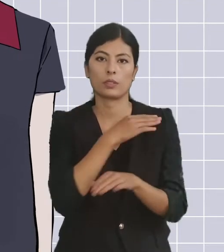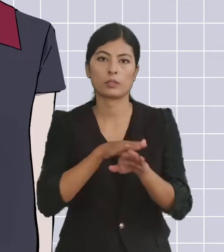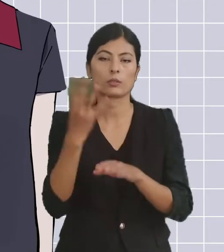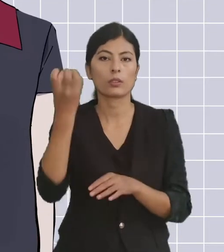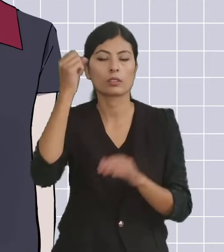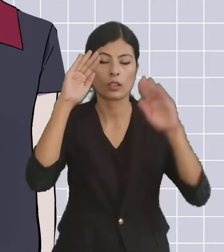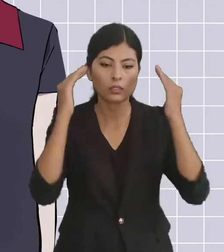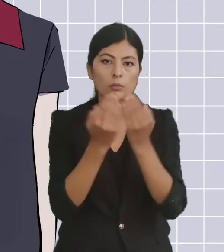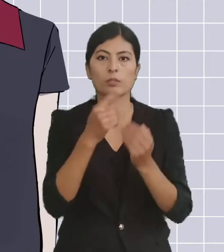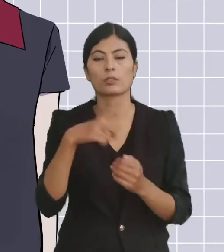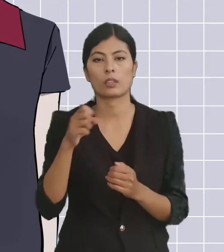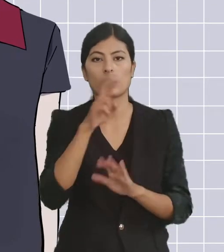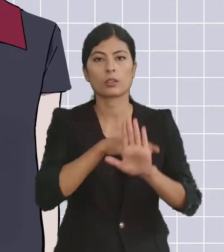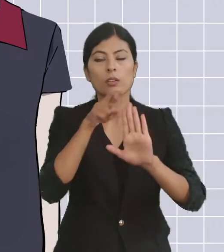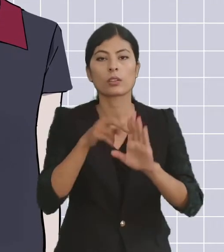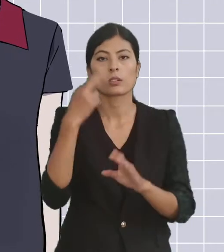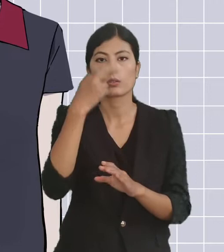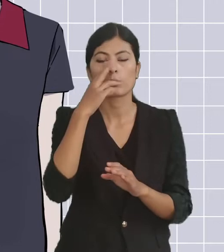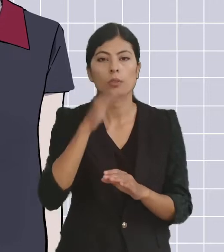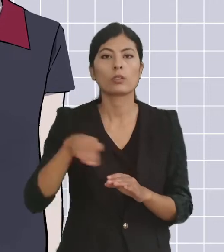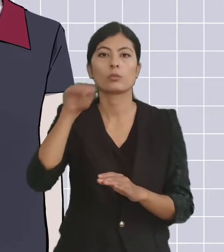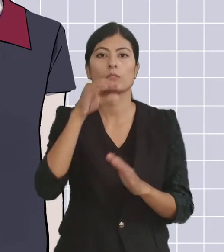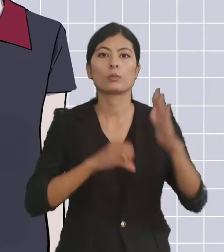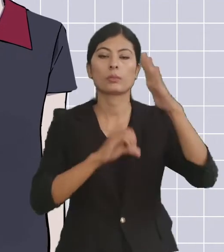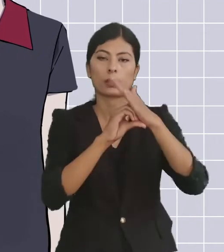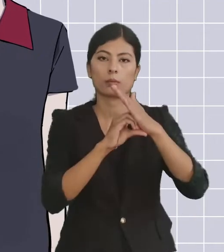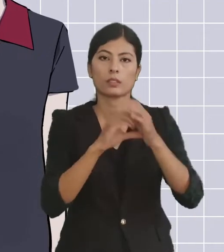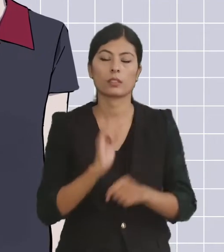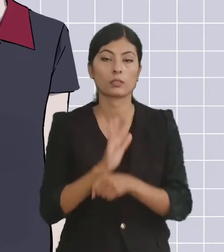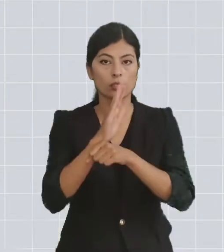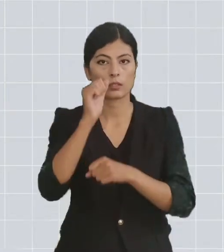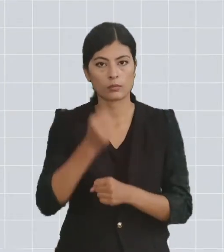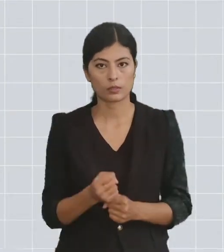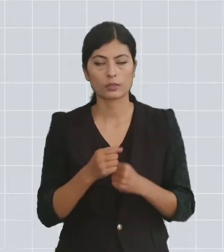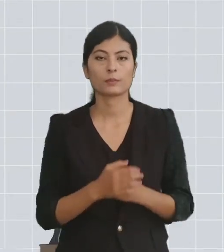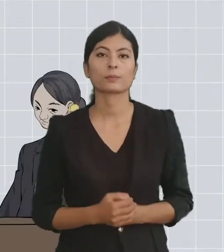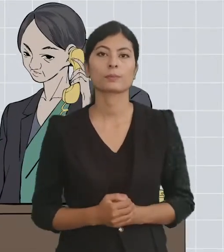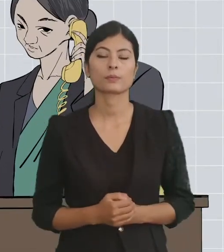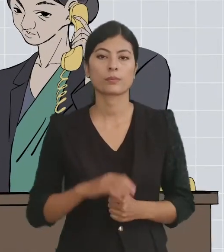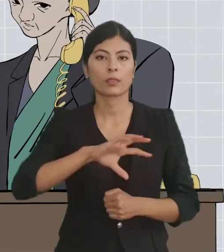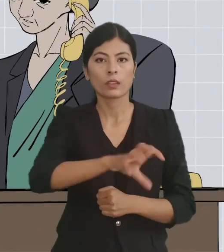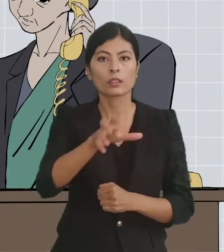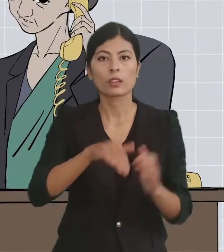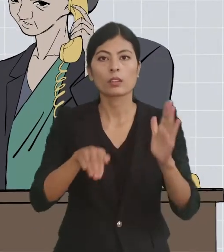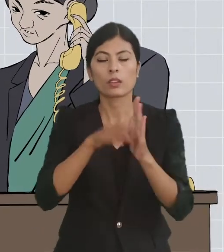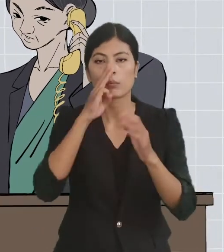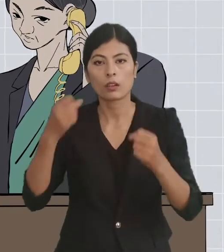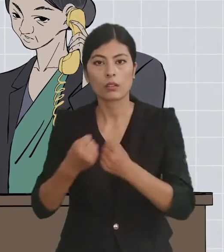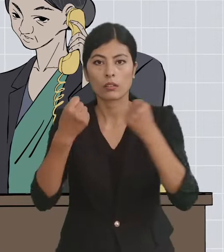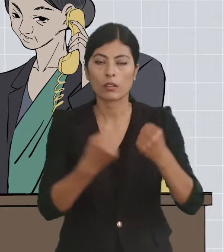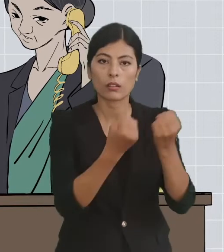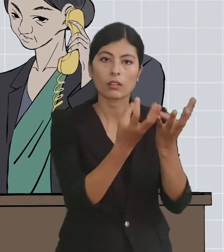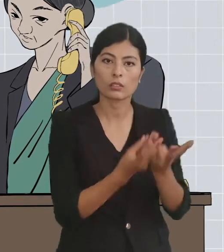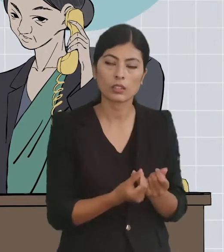संरक्षणका निम्ति रणनीतिक रूपमा उच्च प्राथमिकताका साथ क्रियाशील रहने, स्थानीय तहमी घटेका घटनाहरूको